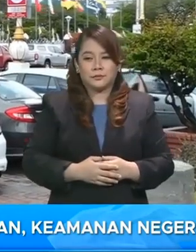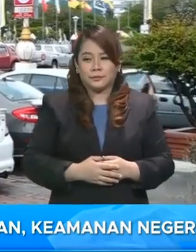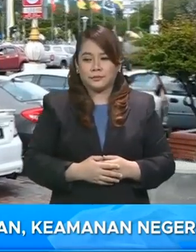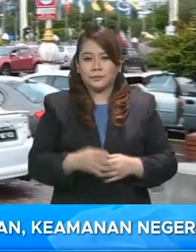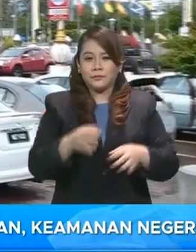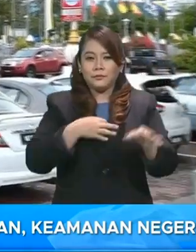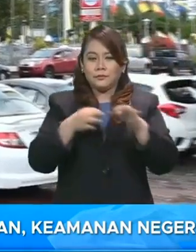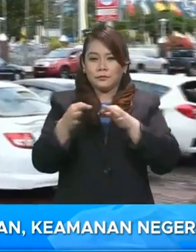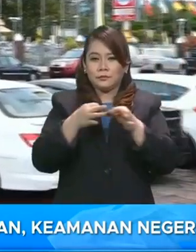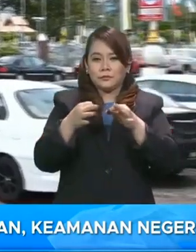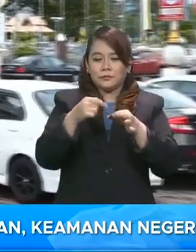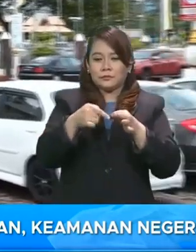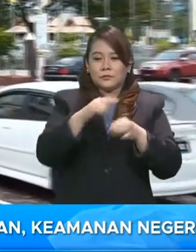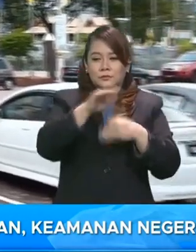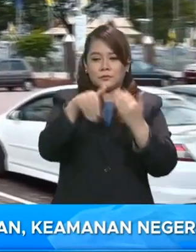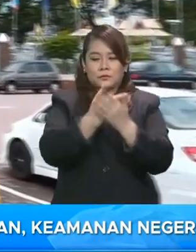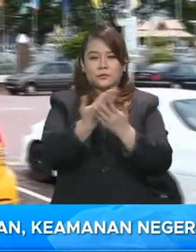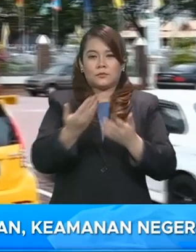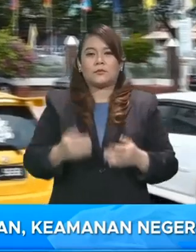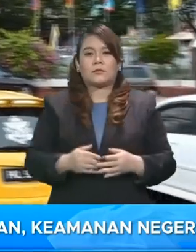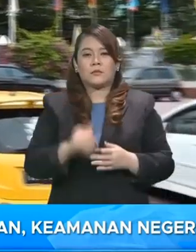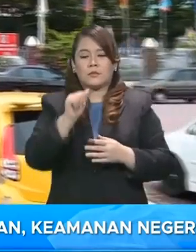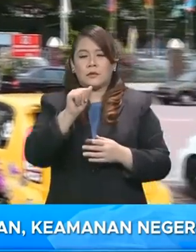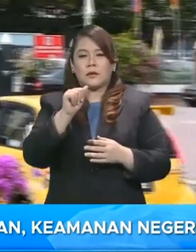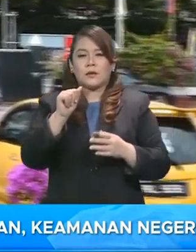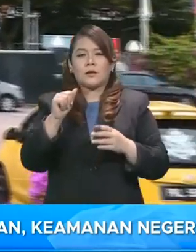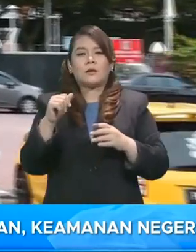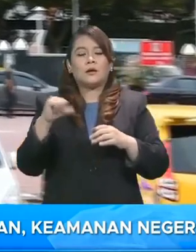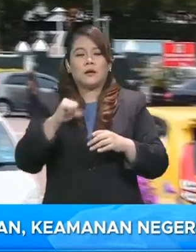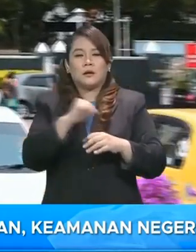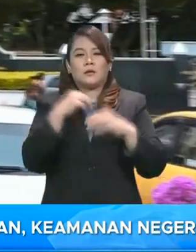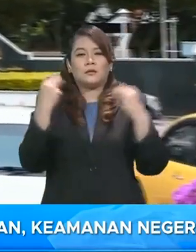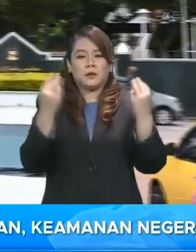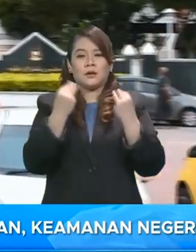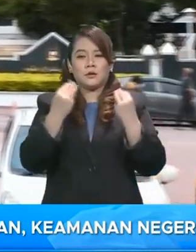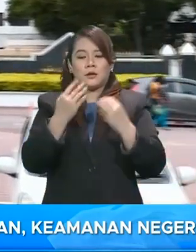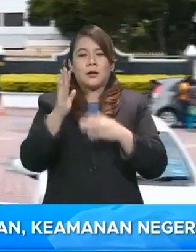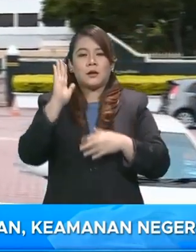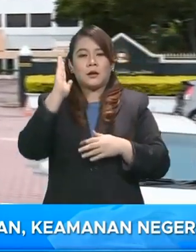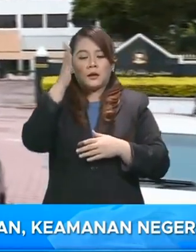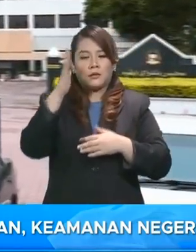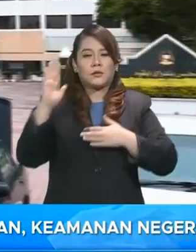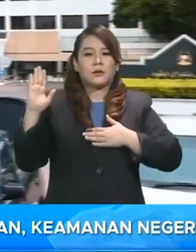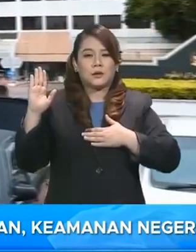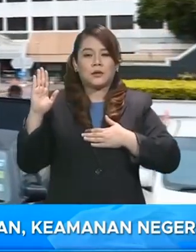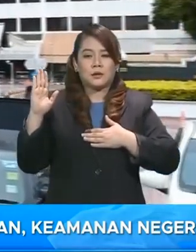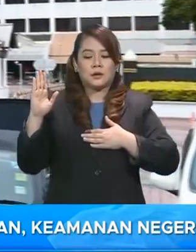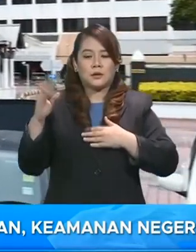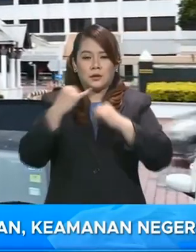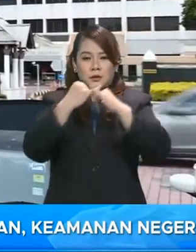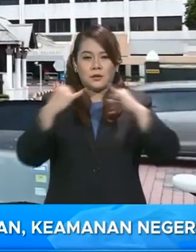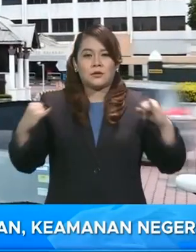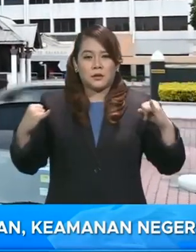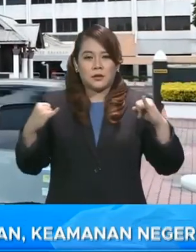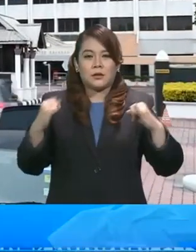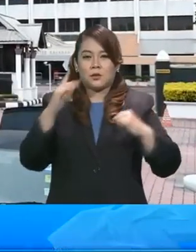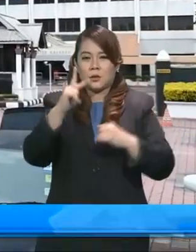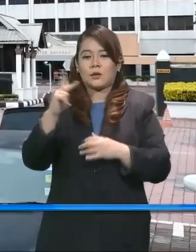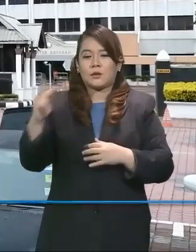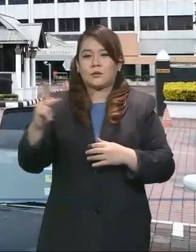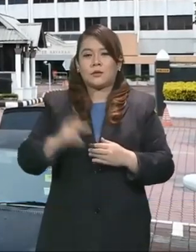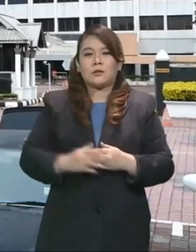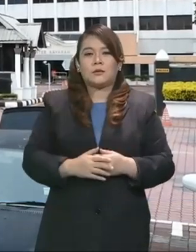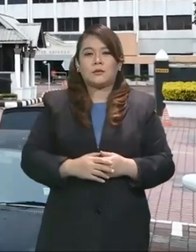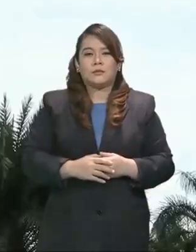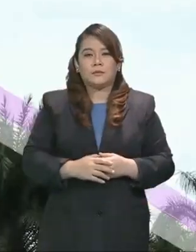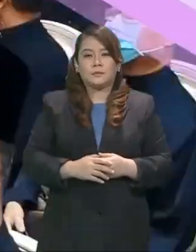Jelas beliau, kesemua ahli Majlis Mesyuarat Kerajaan Negeri Perak akan mengangkat sumpah esok pada 11.30 pagi di Istana Iskandariah, Kuala Kangsar.